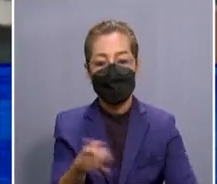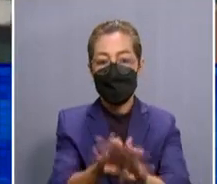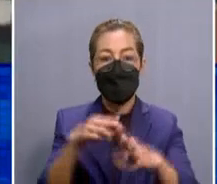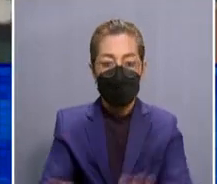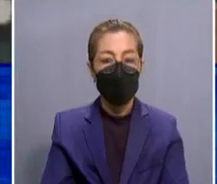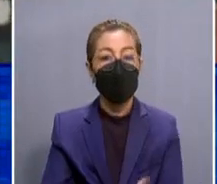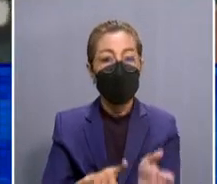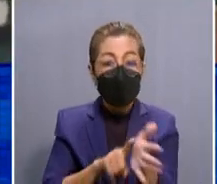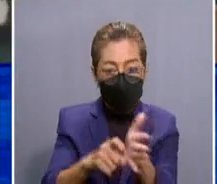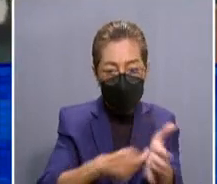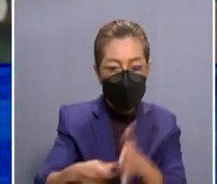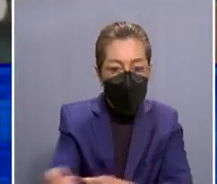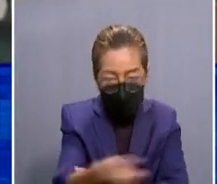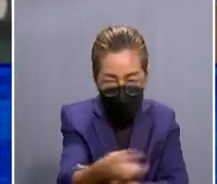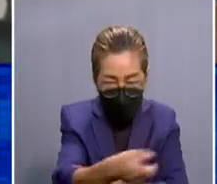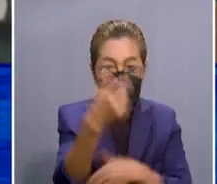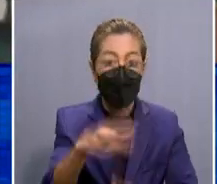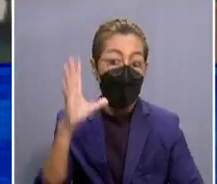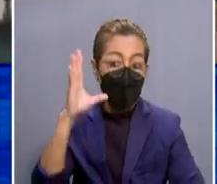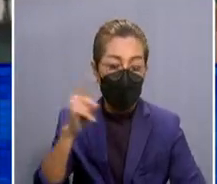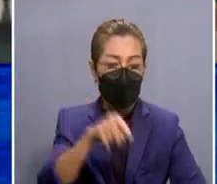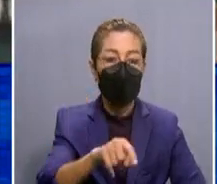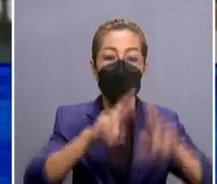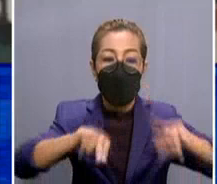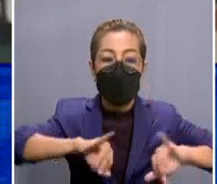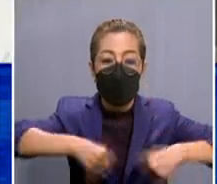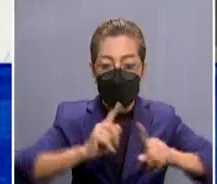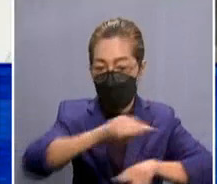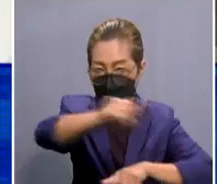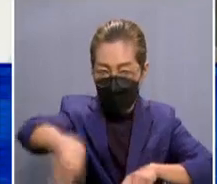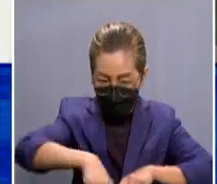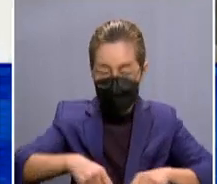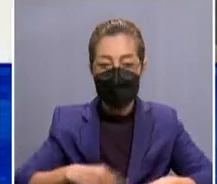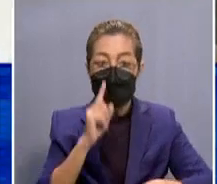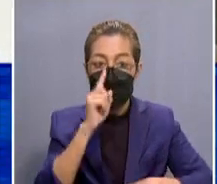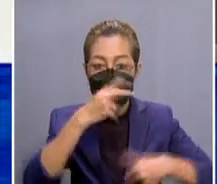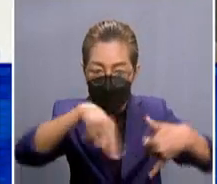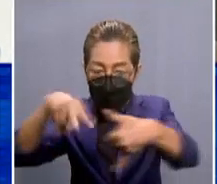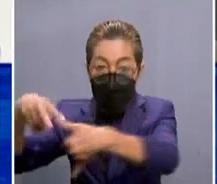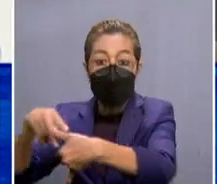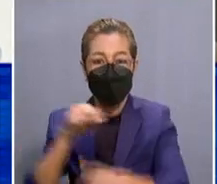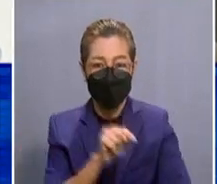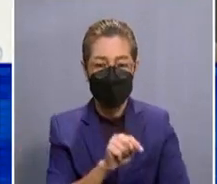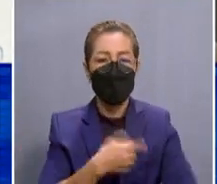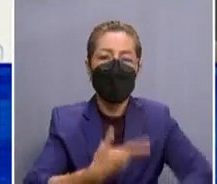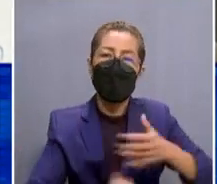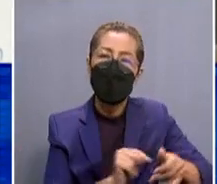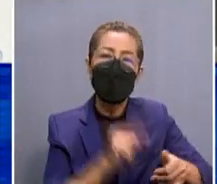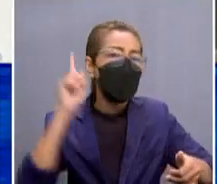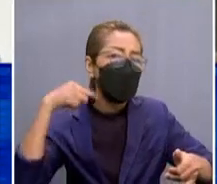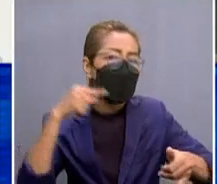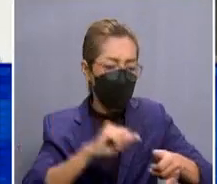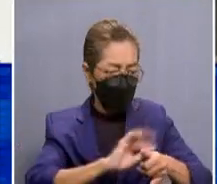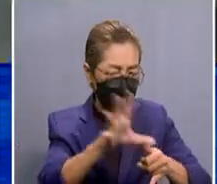วันพรุ่งนี้จะตรวจเชิงรุกหาเชื้อในกลุ่มผู้ค้ากลุ่มเสี่ยงครับแม่ค้าที่ป่วยโคบิตสิทธิ์เชื้อมาจากหลานที่